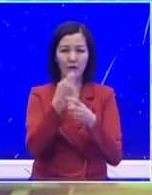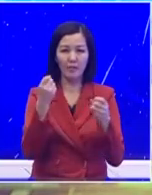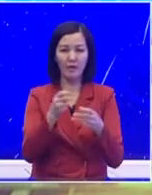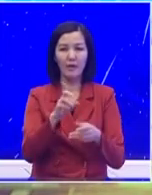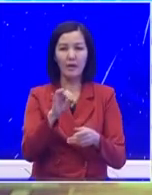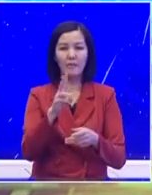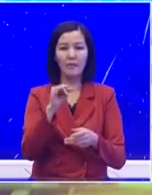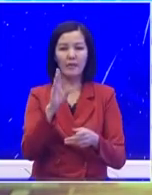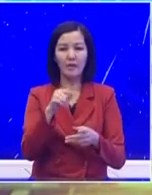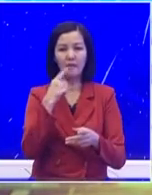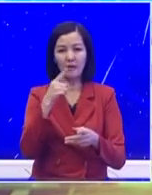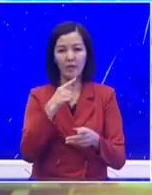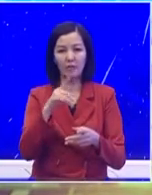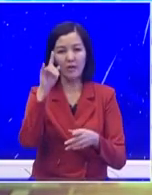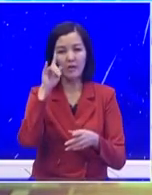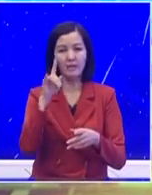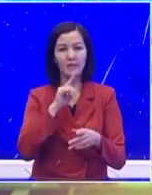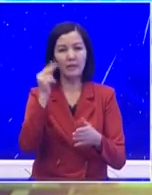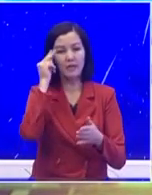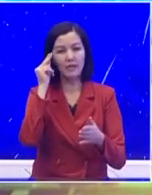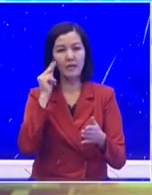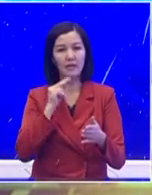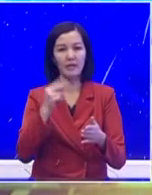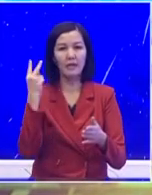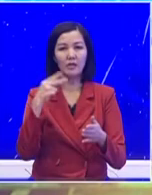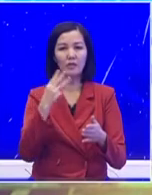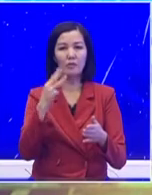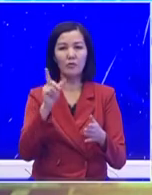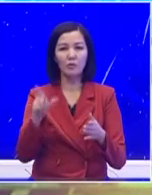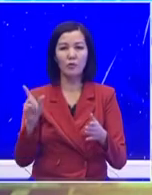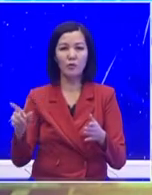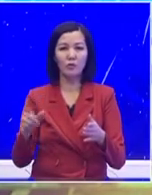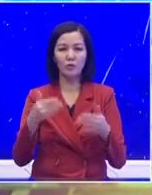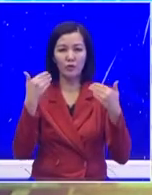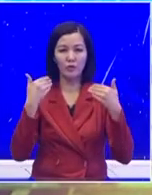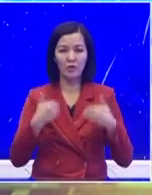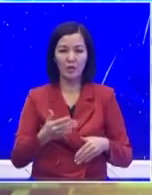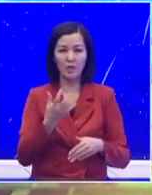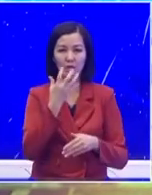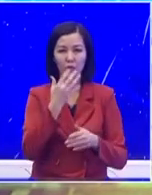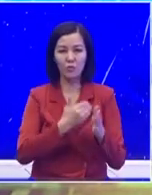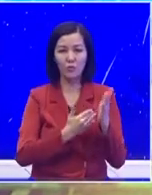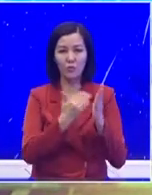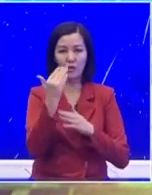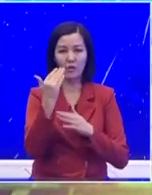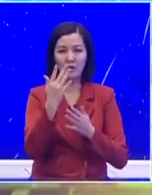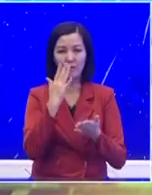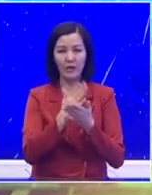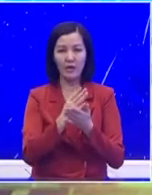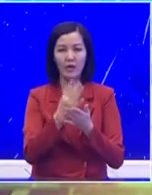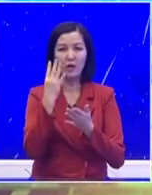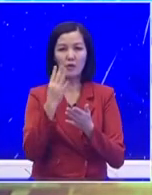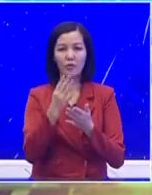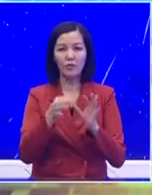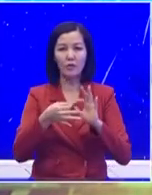Елжан Біртановтың хабарлауынша, елімізге Қытайдан келген 23 жолаушының дене қызуы көтерілгені байқалған. Олардың